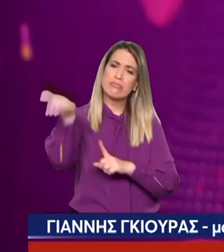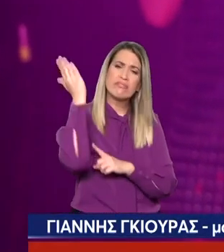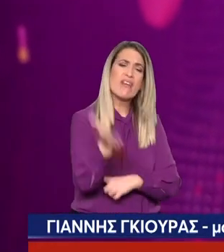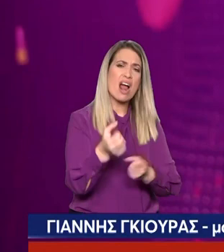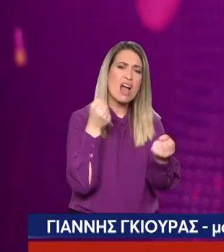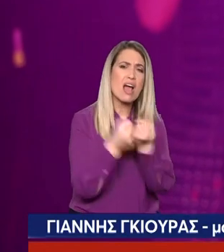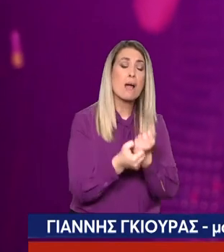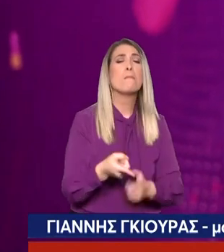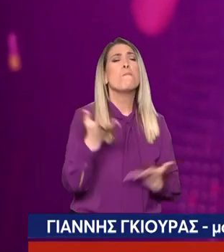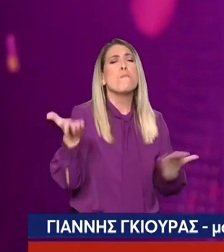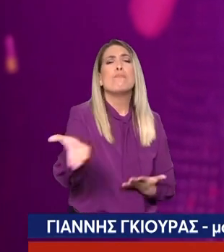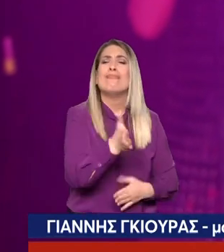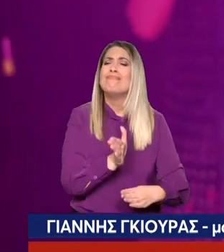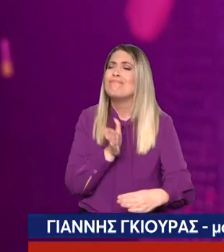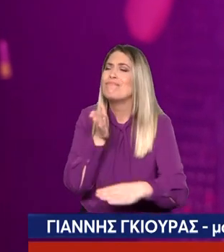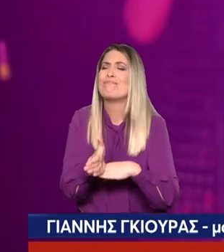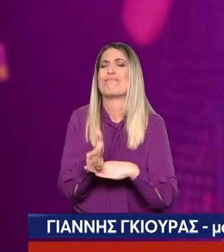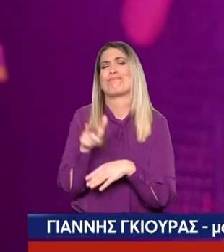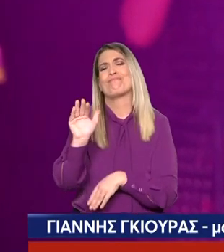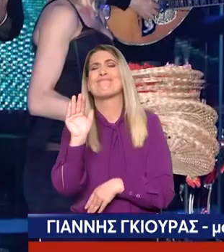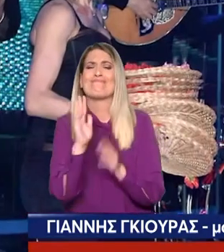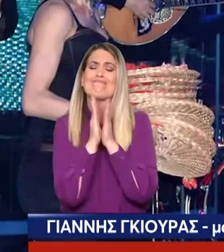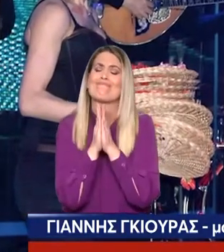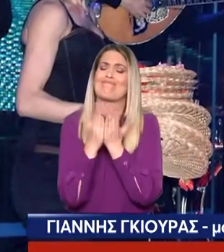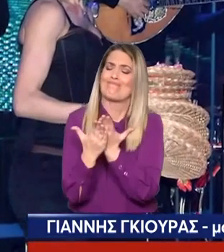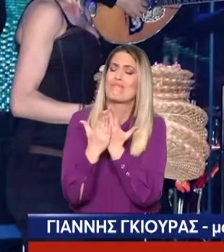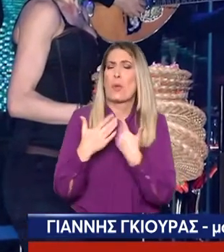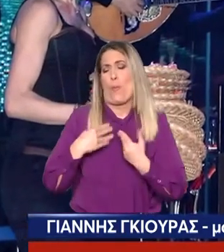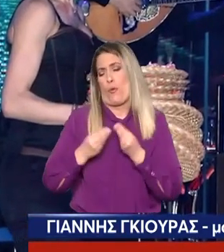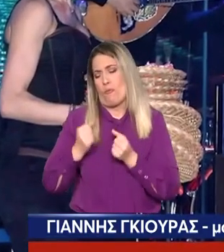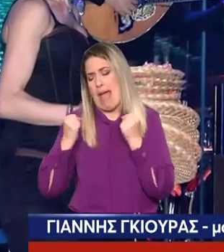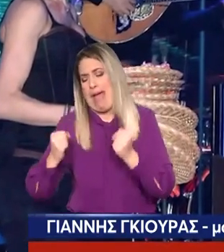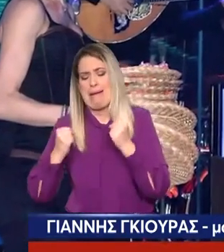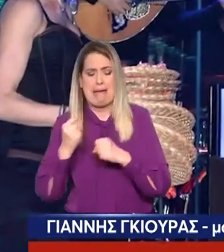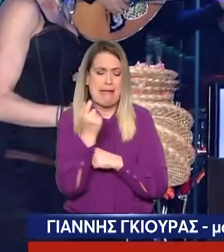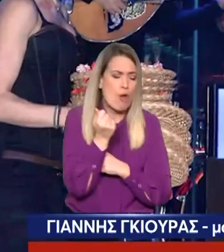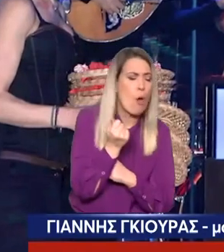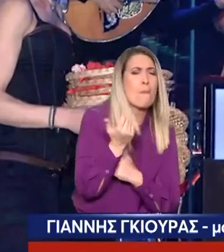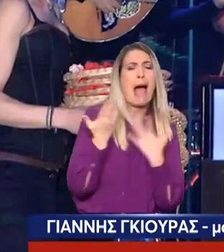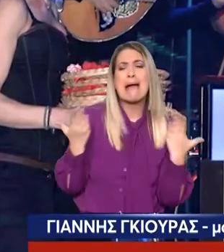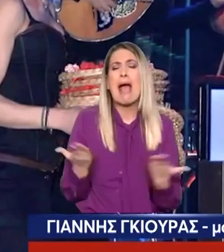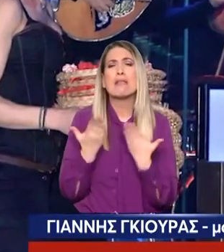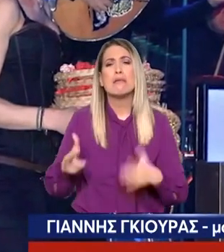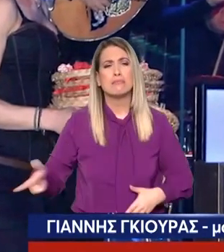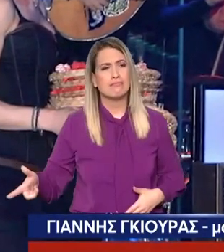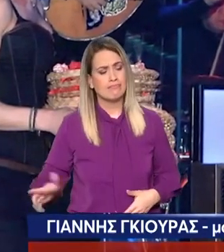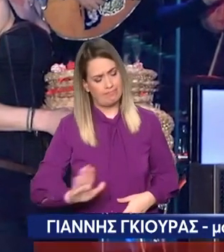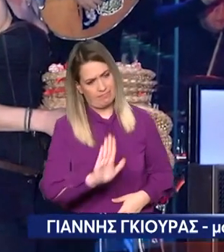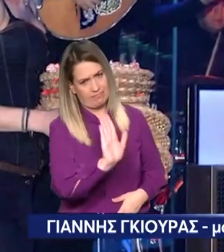Όποιος έμπαινε μέσα στο καμαρίνι του και είχε κάποιο πρόβλημα, είτε υγείας είτε οικονομικός, ήτανε